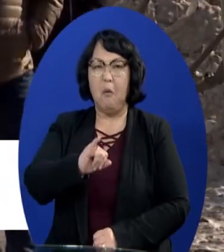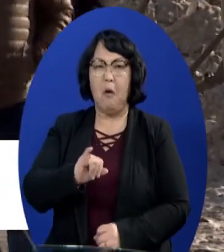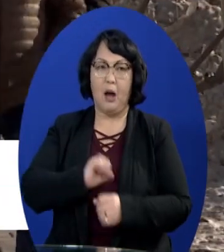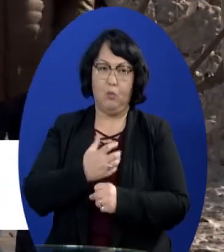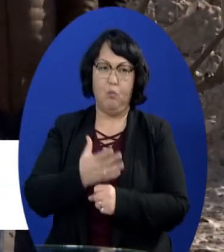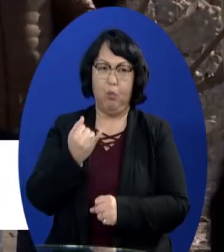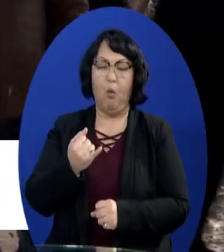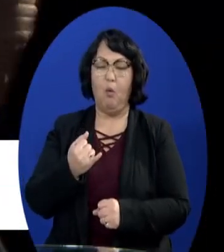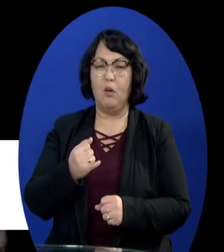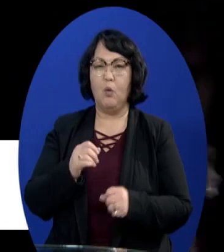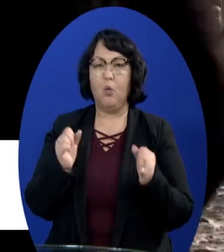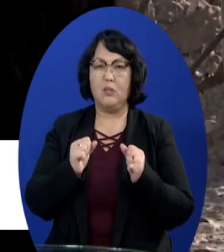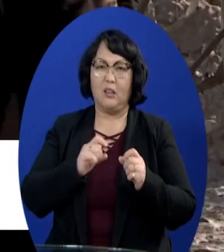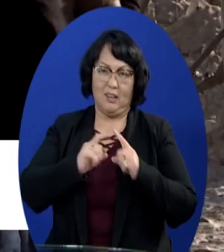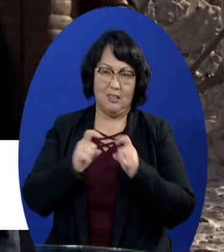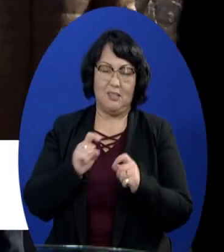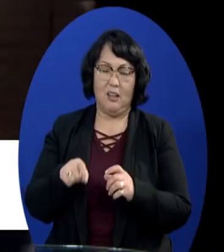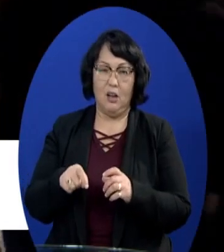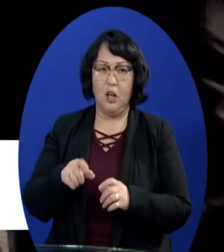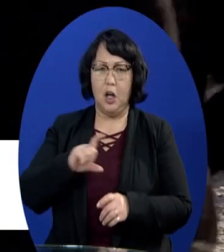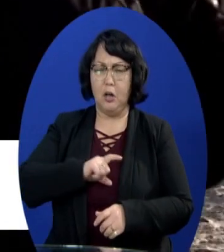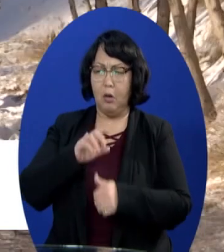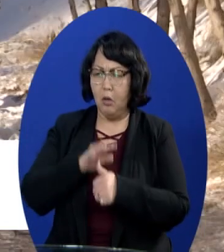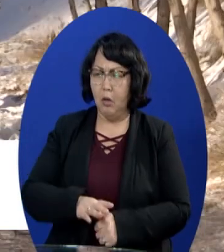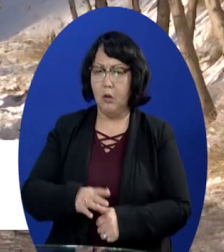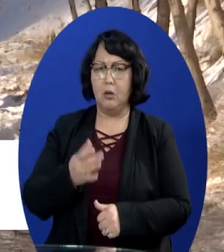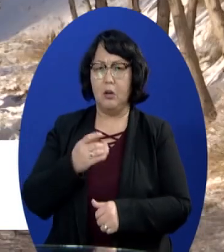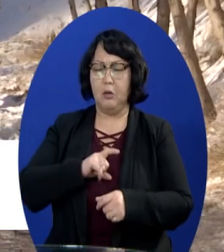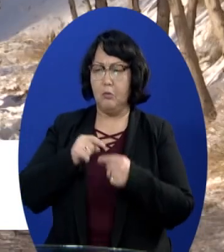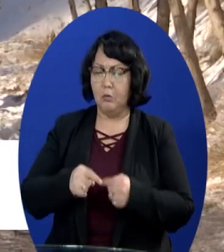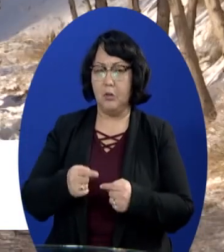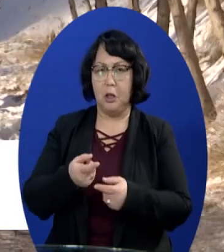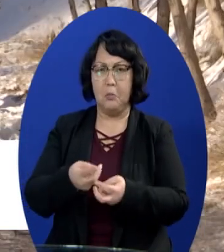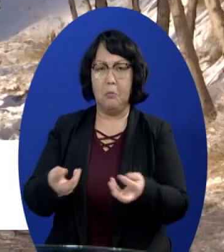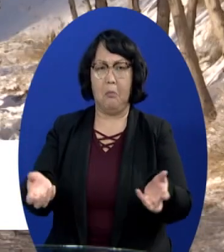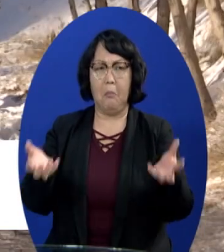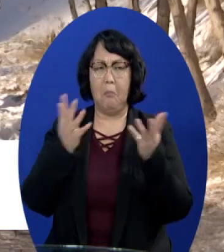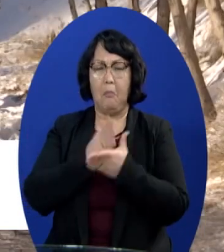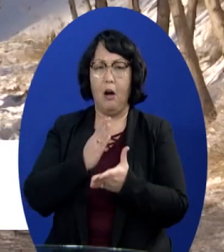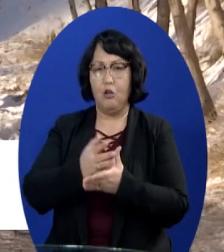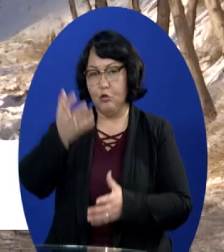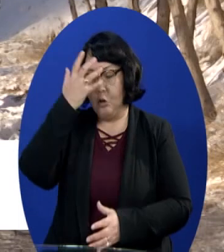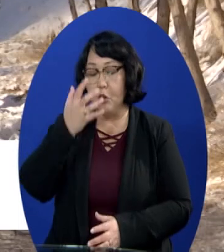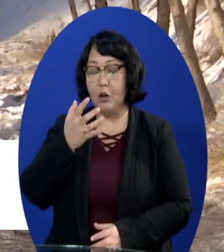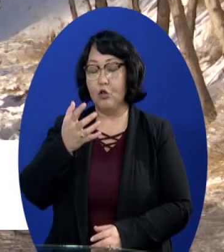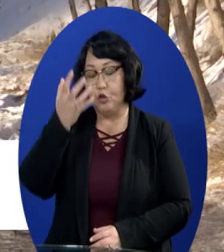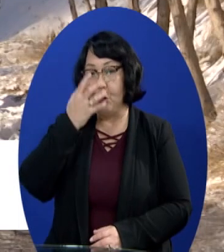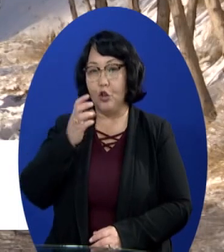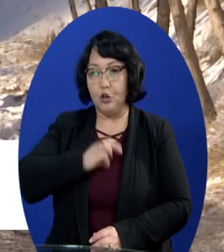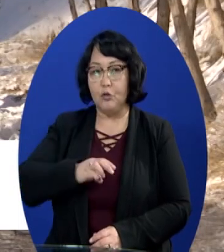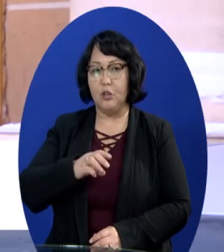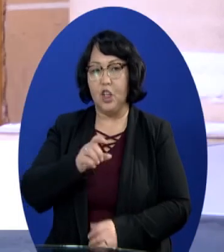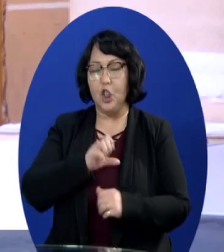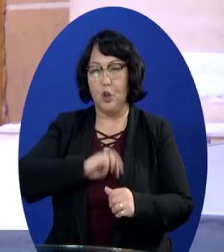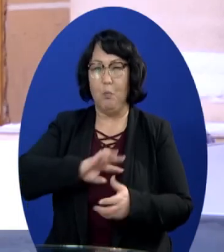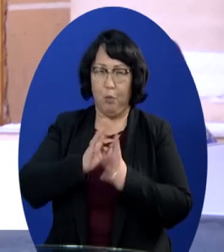нэгэлрлээ. Өөрөндөө олоогоо олон түргэж чадахгүй байгаа эрхэн зөрчигдсэн энэ мэд тохиолдол байсаар байна. Төрийн алба хэдийгээр төр гэсэн нэршилтэй боловч хүн хоорондын